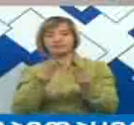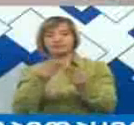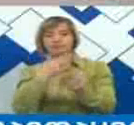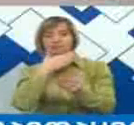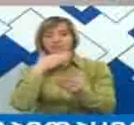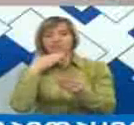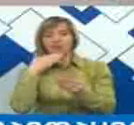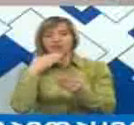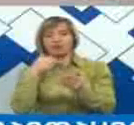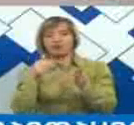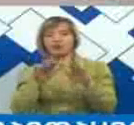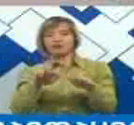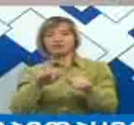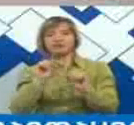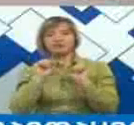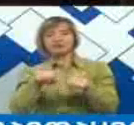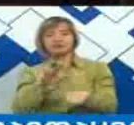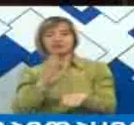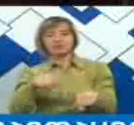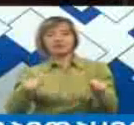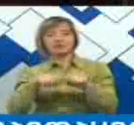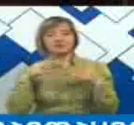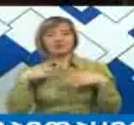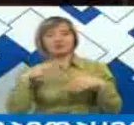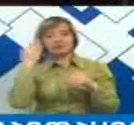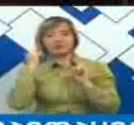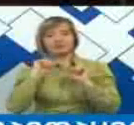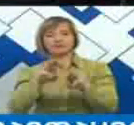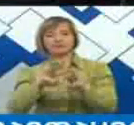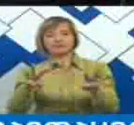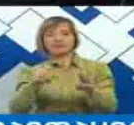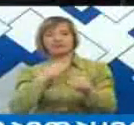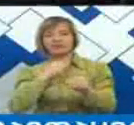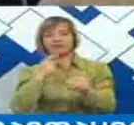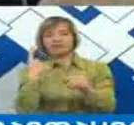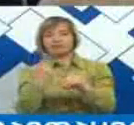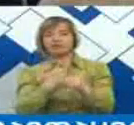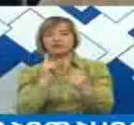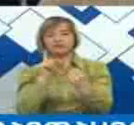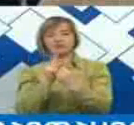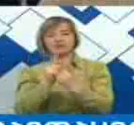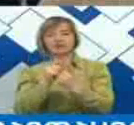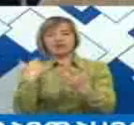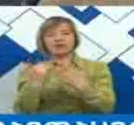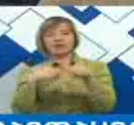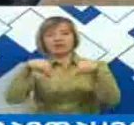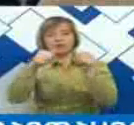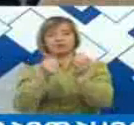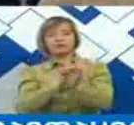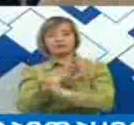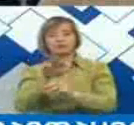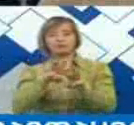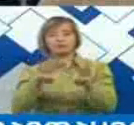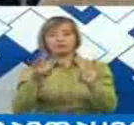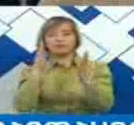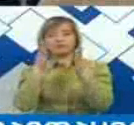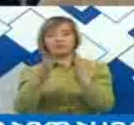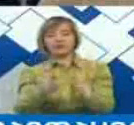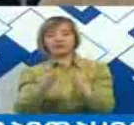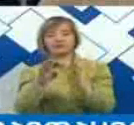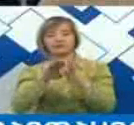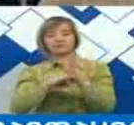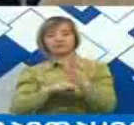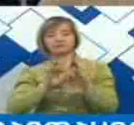6 ლოკაციაზე იქნება შესაძლებელი. საქართველოს თავდაცვის მინისტრმა წელს მედიასთან პირველი შეხვედრა ახალ ფორმატში პროექტ მინისტრის პირისპირ ფარგლებში